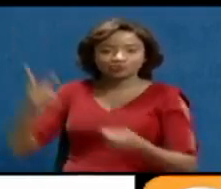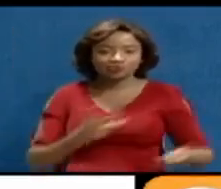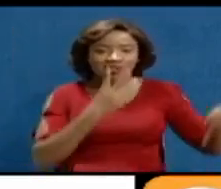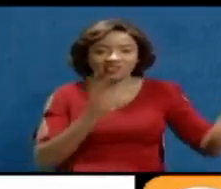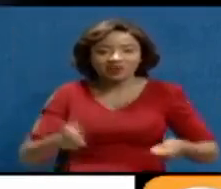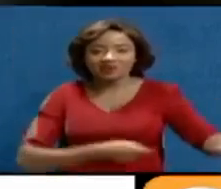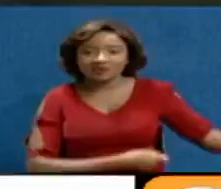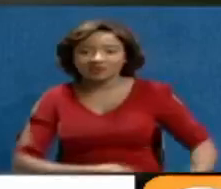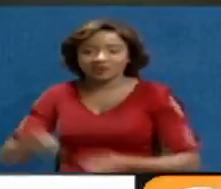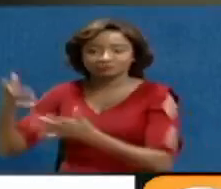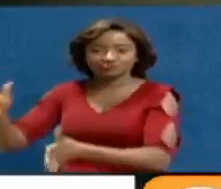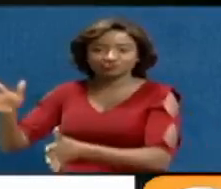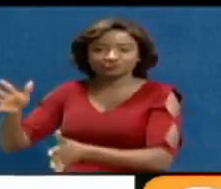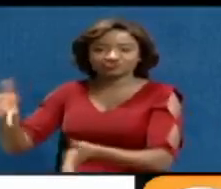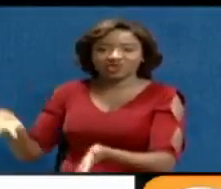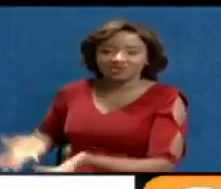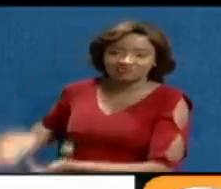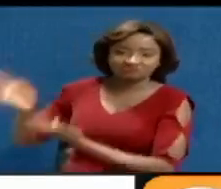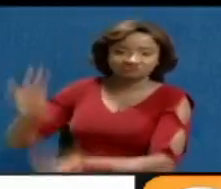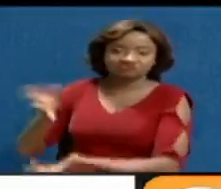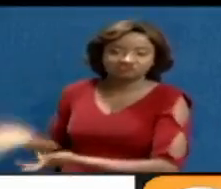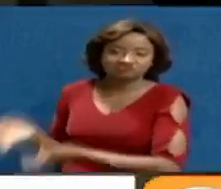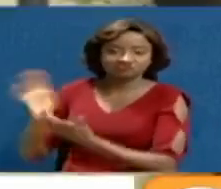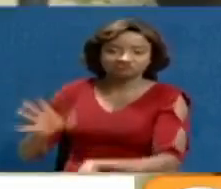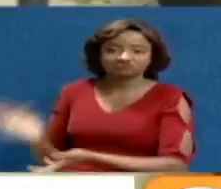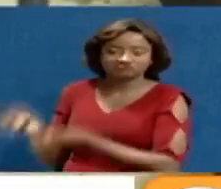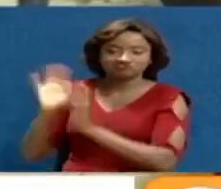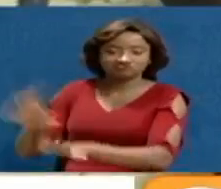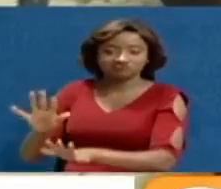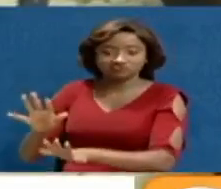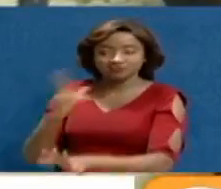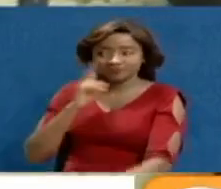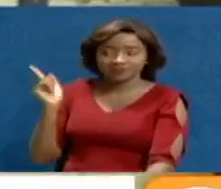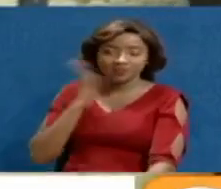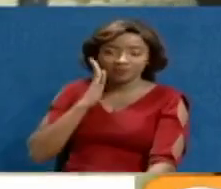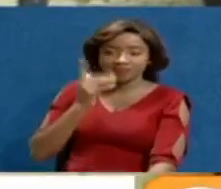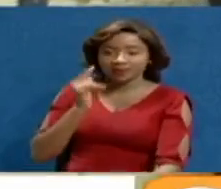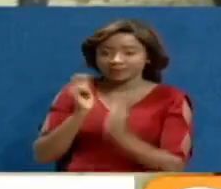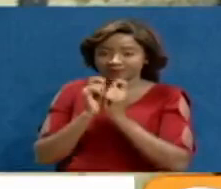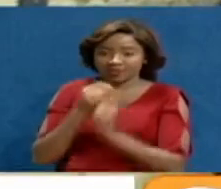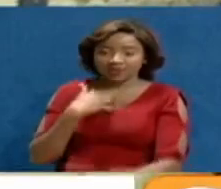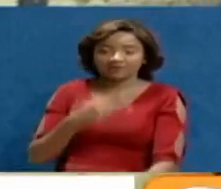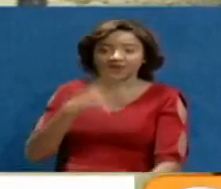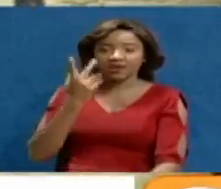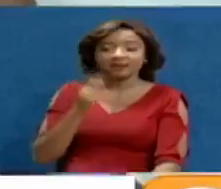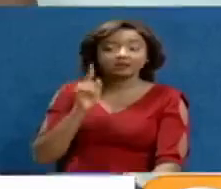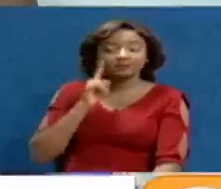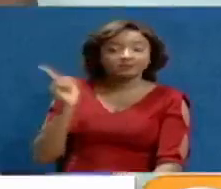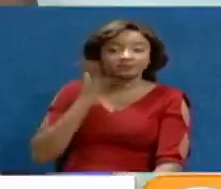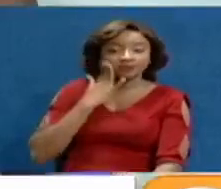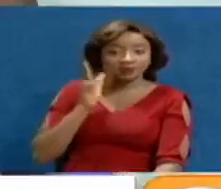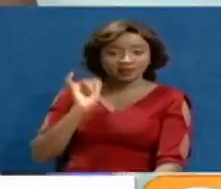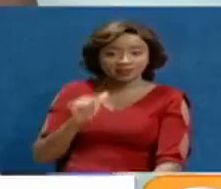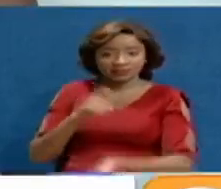wakamtupa na kumfunika. His pain is mirrored on his mother's face. On the fateful night, she was at